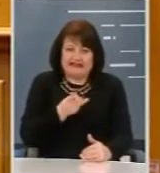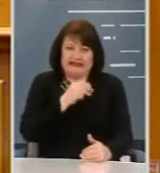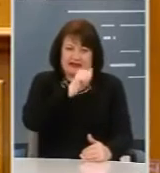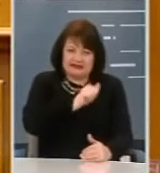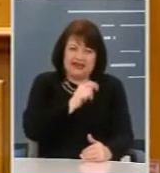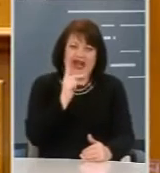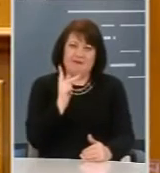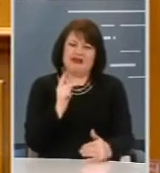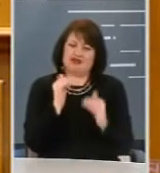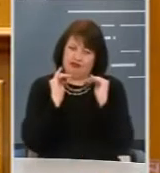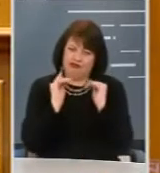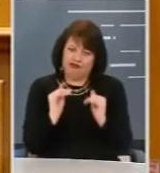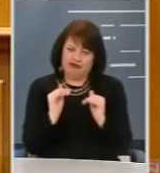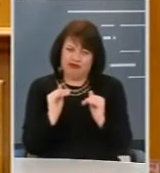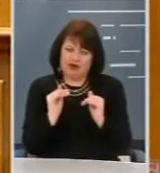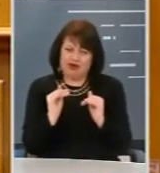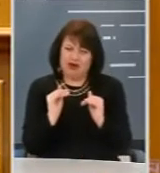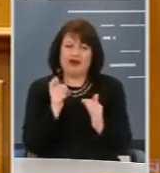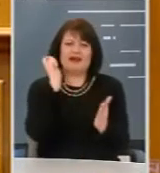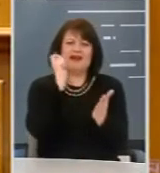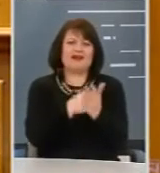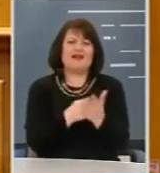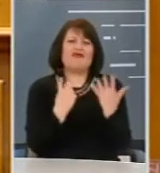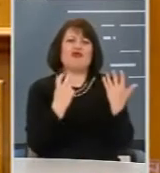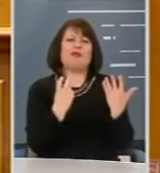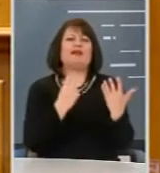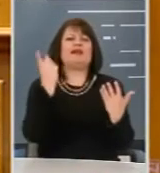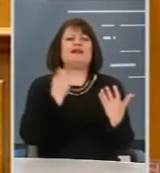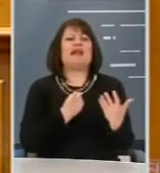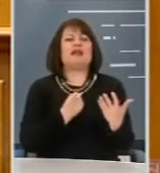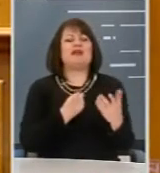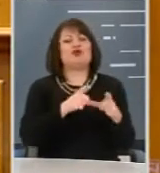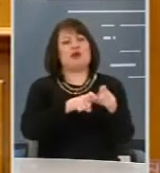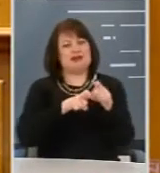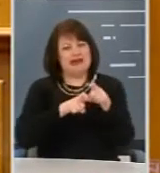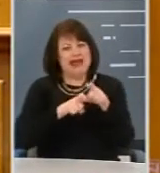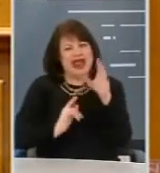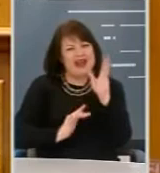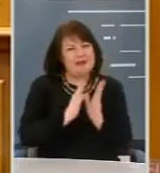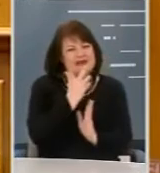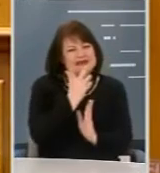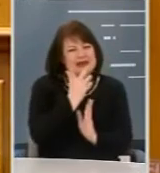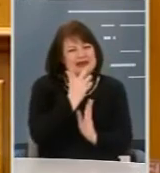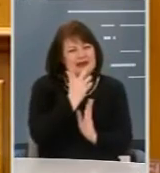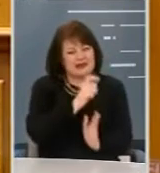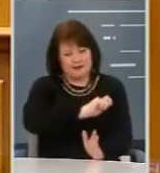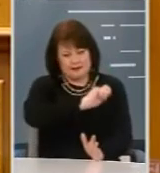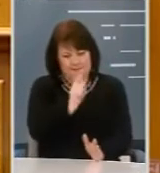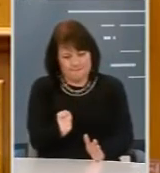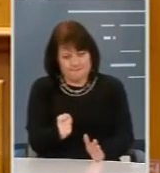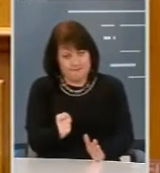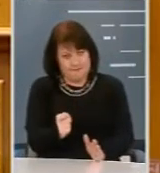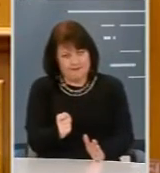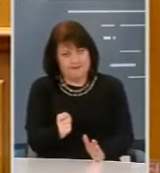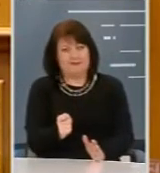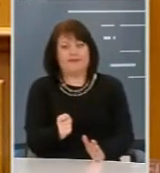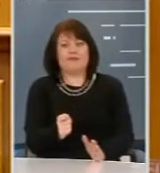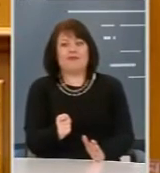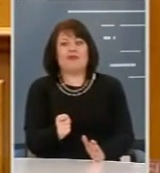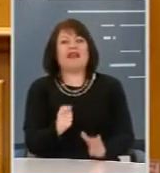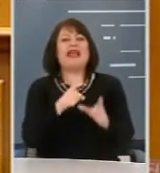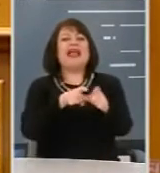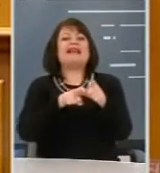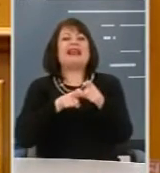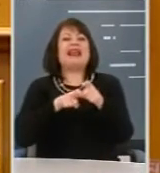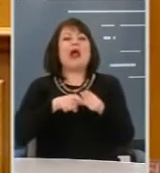Αναστασιάδη και Καραμίτσου, για να εξαγοράσουν το 70% της εταιρείας Αναπτυξιακή, το οποίο ενδιαμέσως είχε δοθεί στην